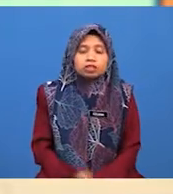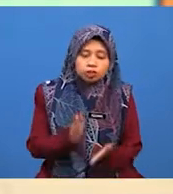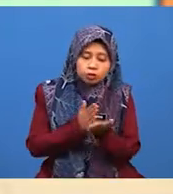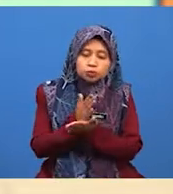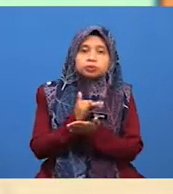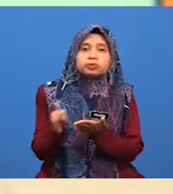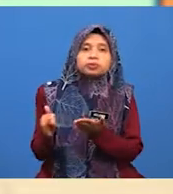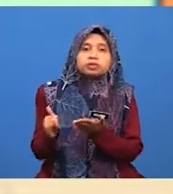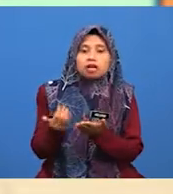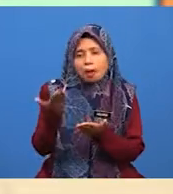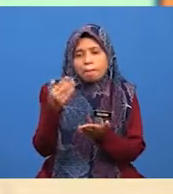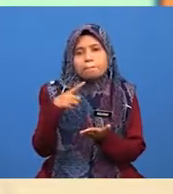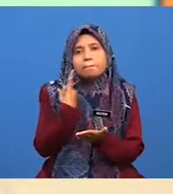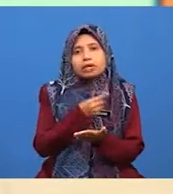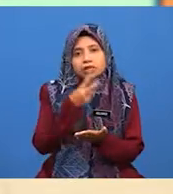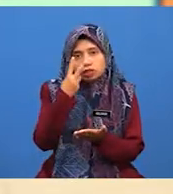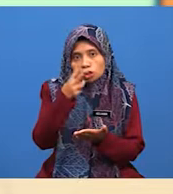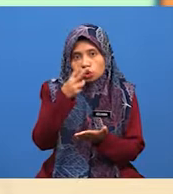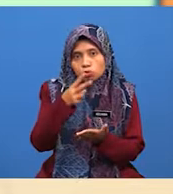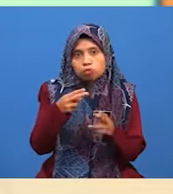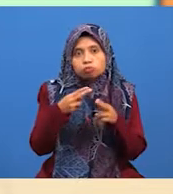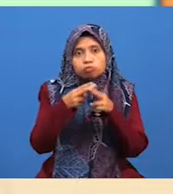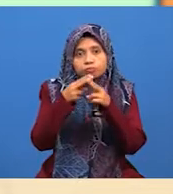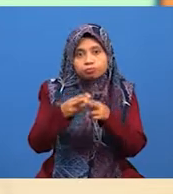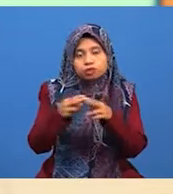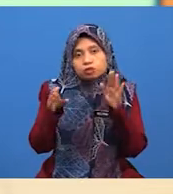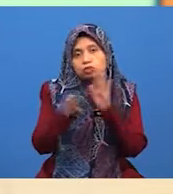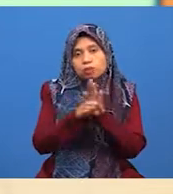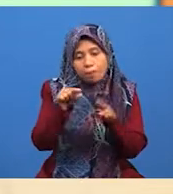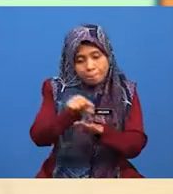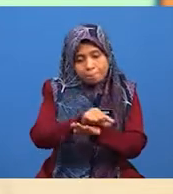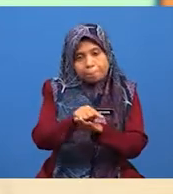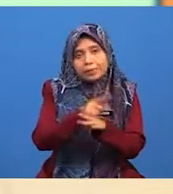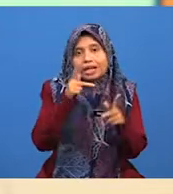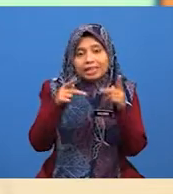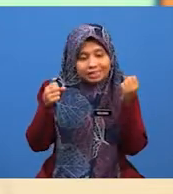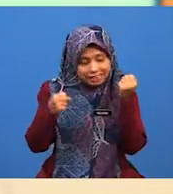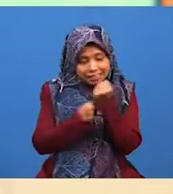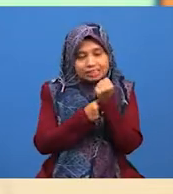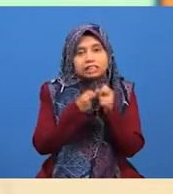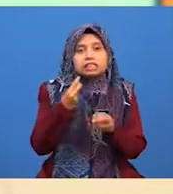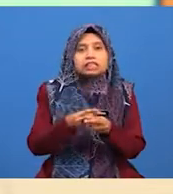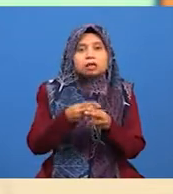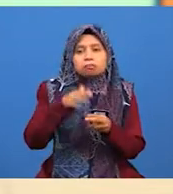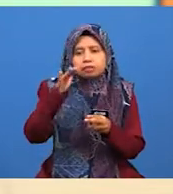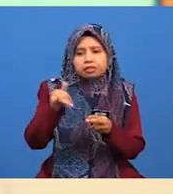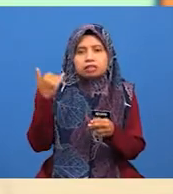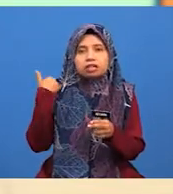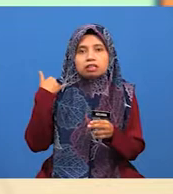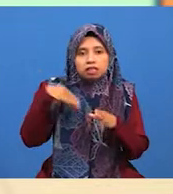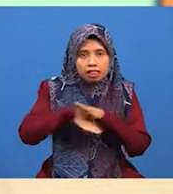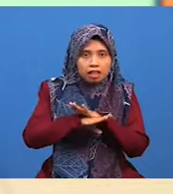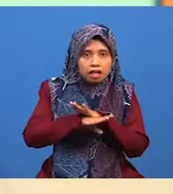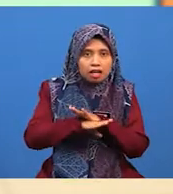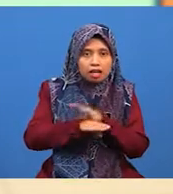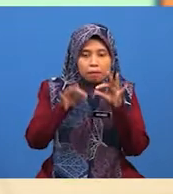Seterusnya, mari kita lihat pula contoh penggunaan kata sendinama yang terdapat di